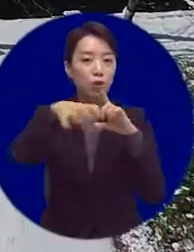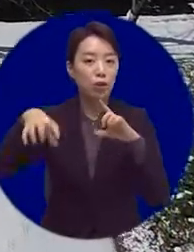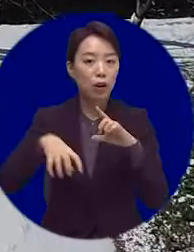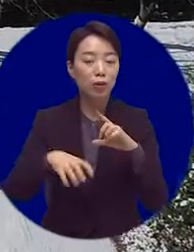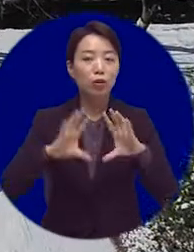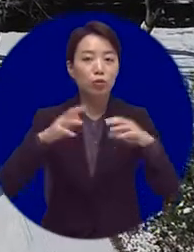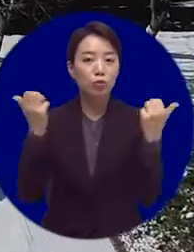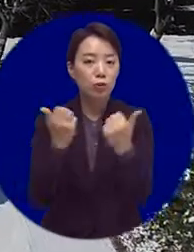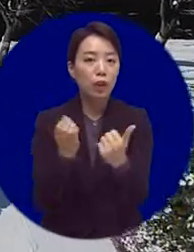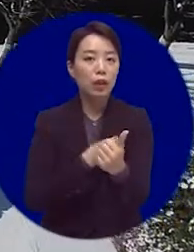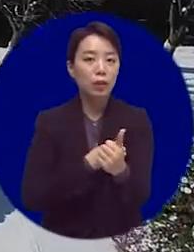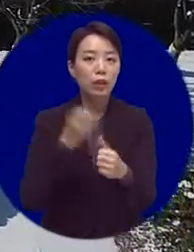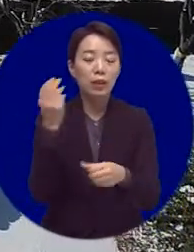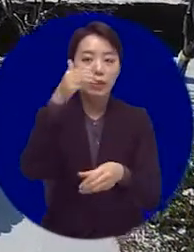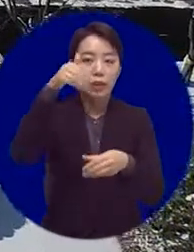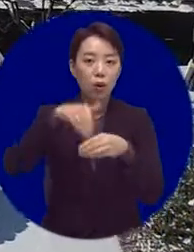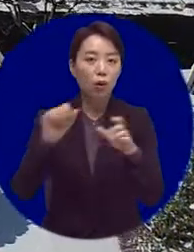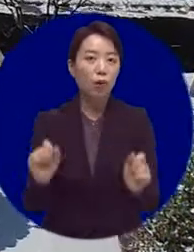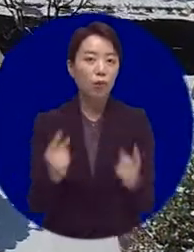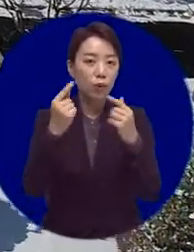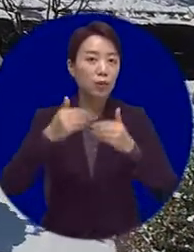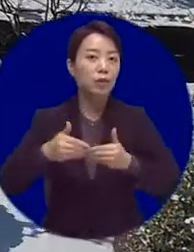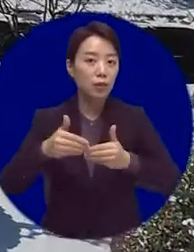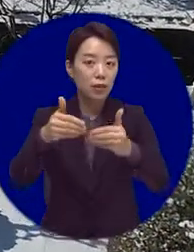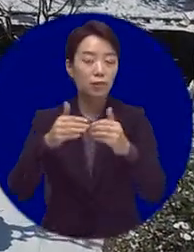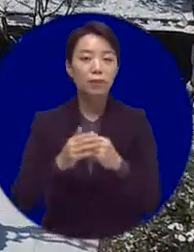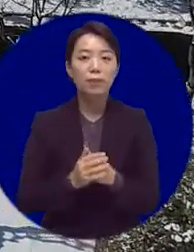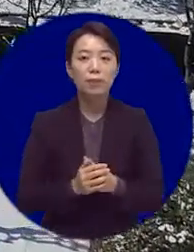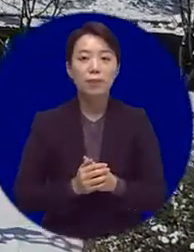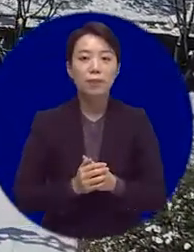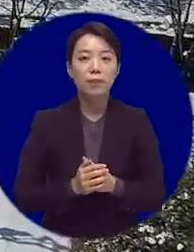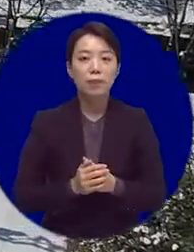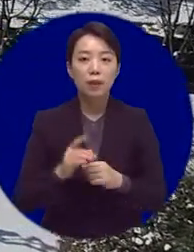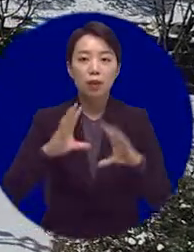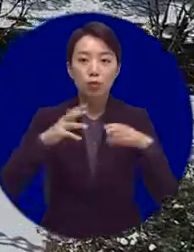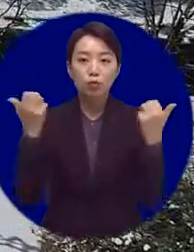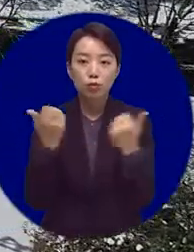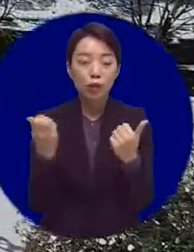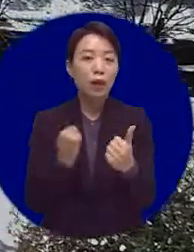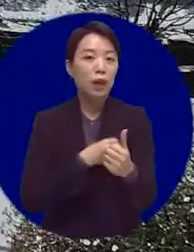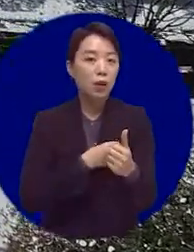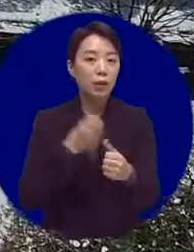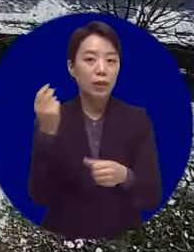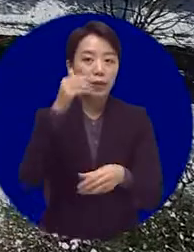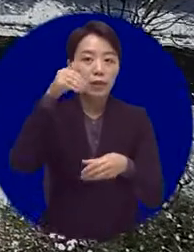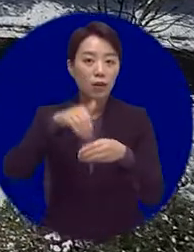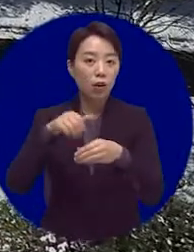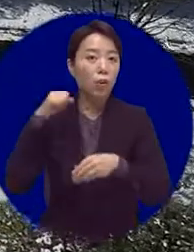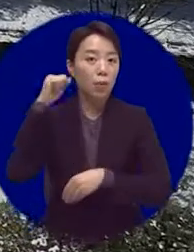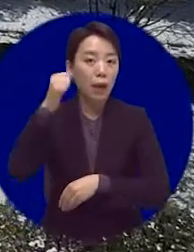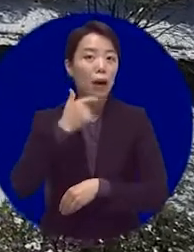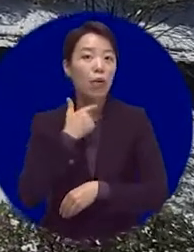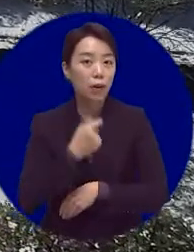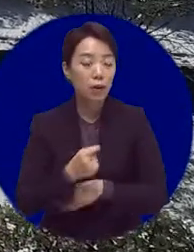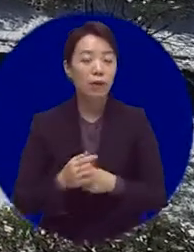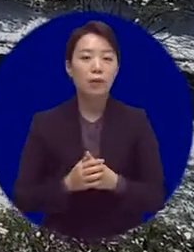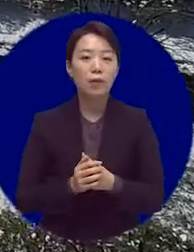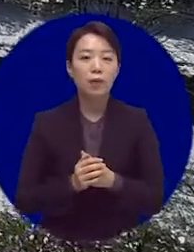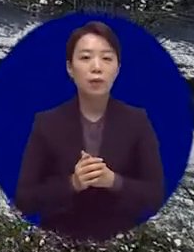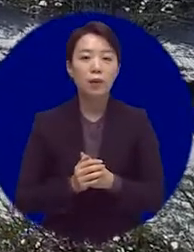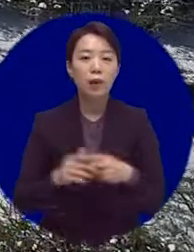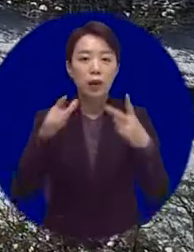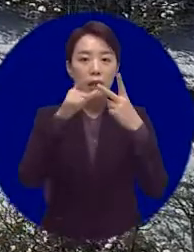지역에서는 국회의원 재보궐선거가 동시에 실시됩니다. 이에 국회의원 재보궐선거에 출마하려는 공무원